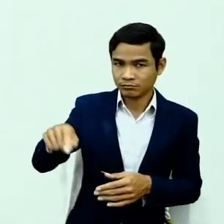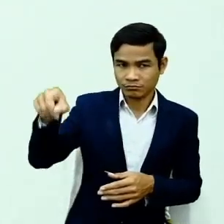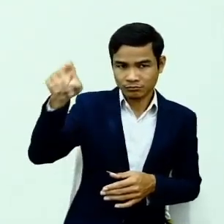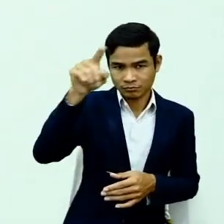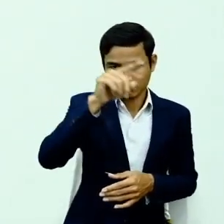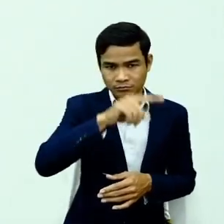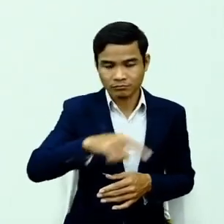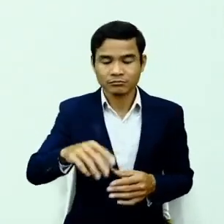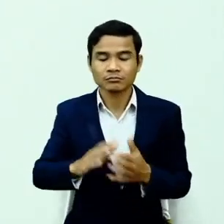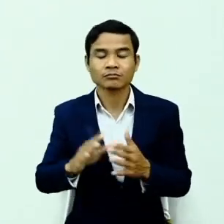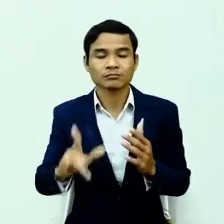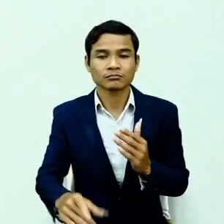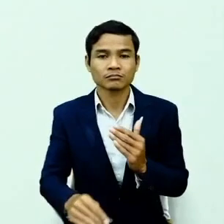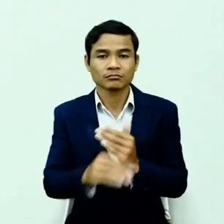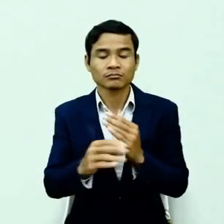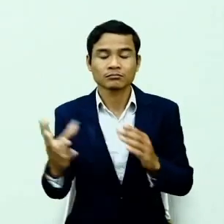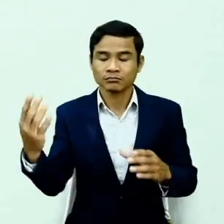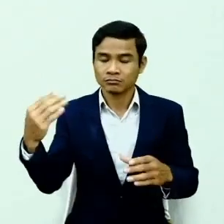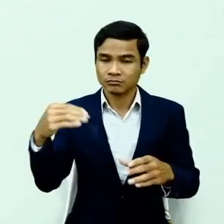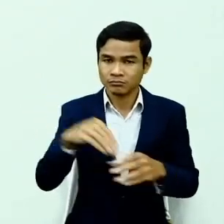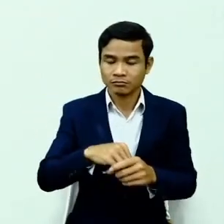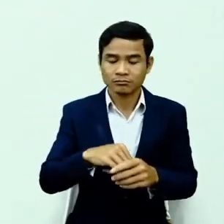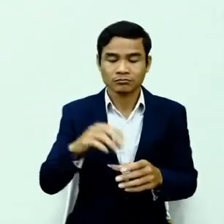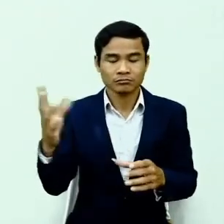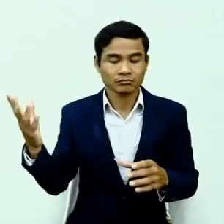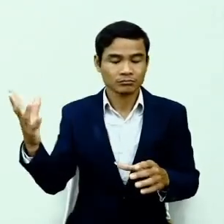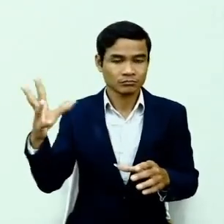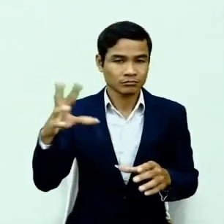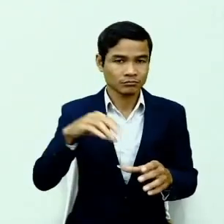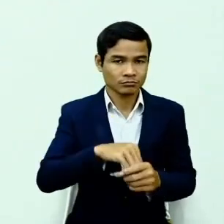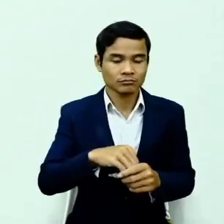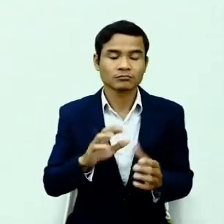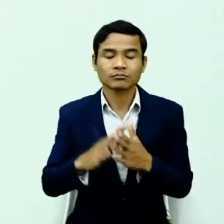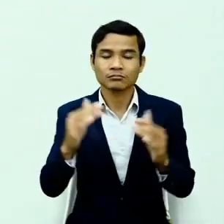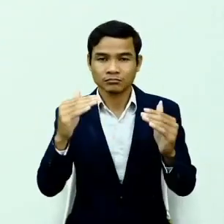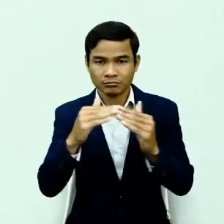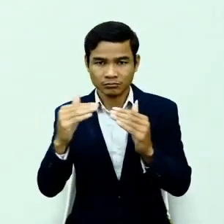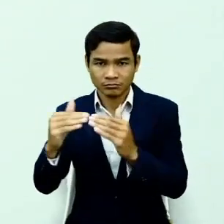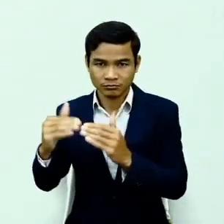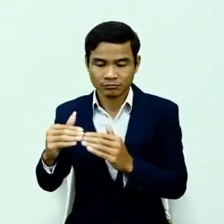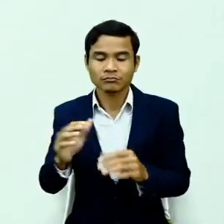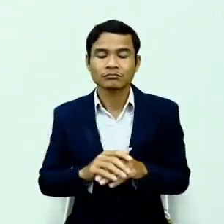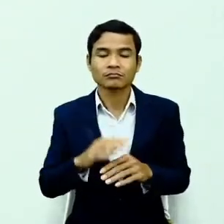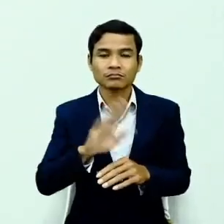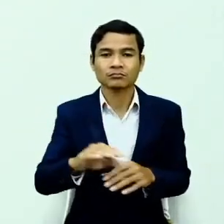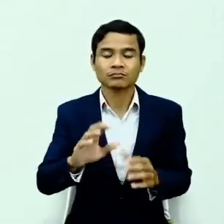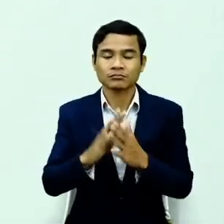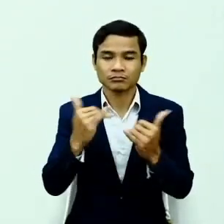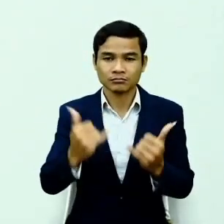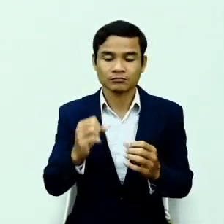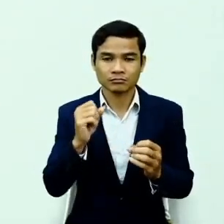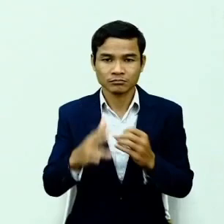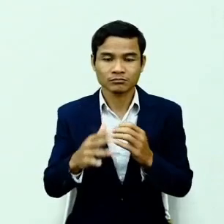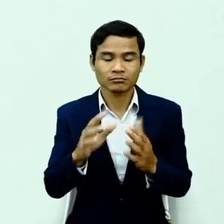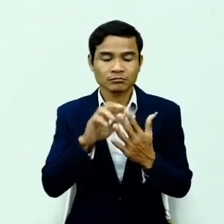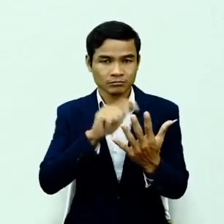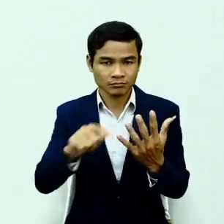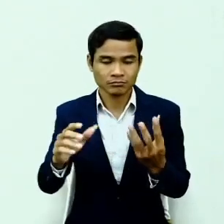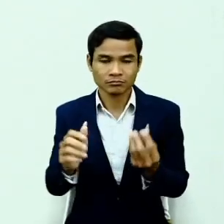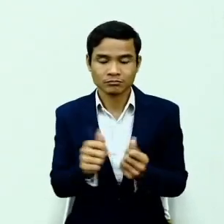Chà chất này cứ nó bằng cho với rộp với bằng cho chùm mùi khỉa. Bởi vì mình chùm nuôn smart smart khỉa. Chà chẳng chập đàm rộp chùm mùi nè cứ